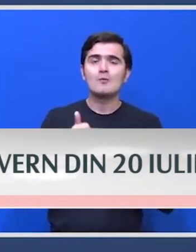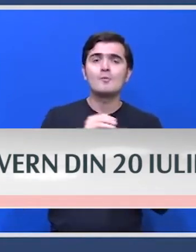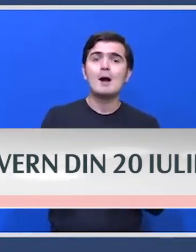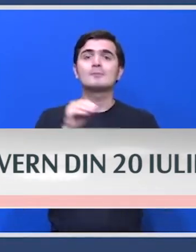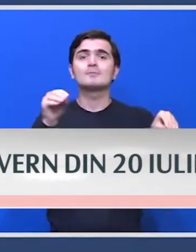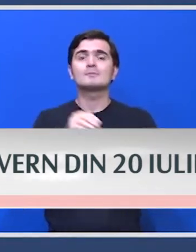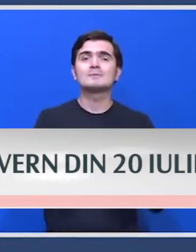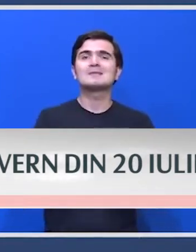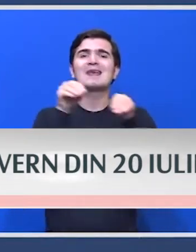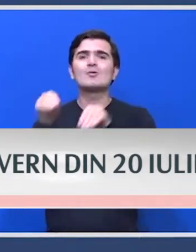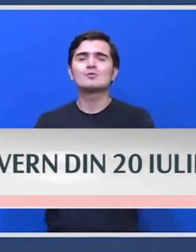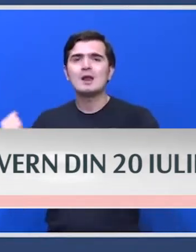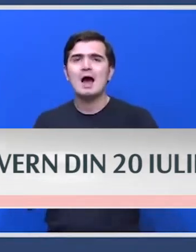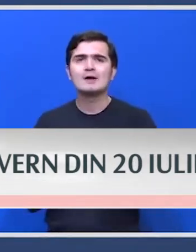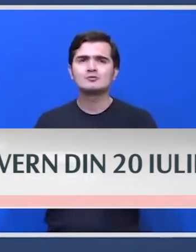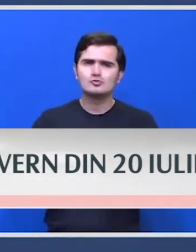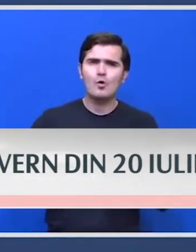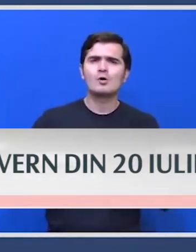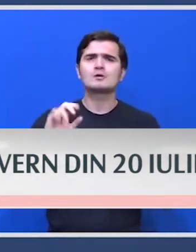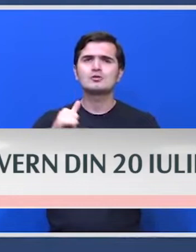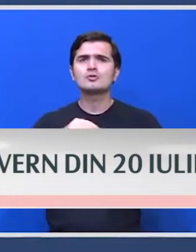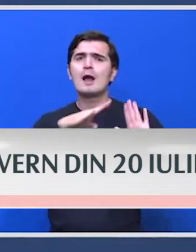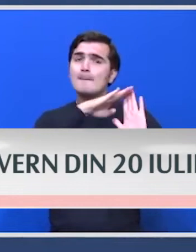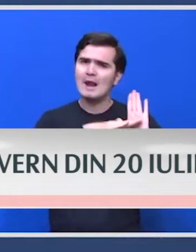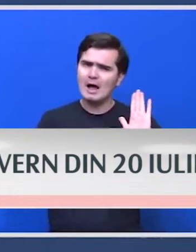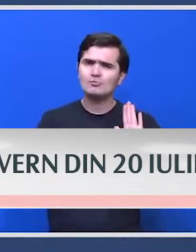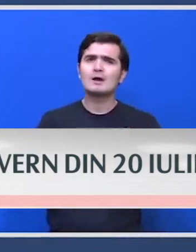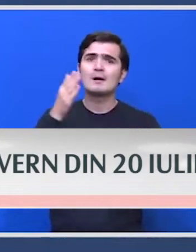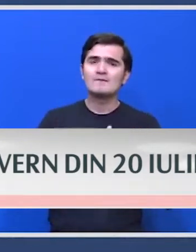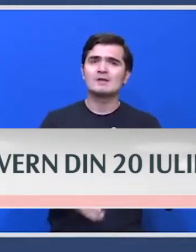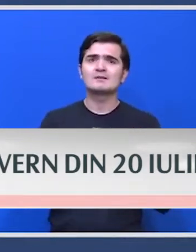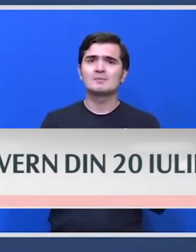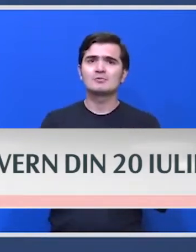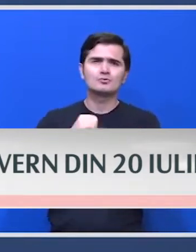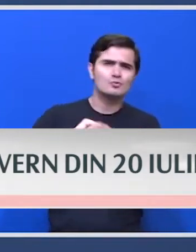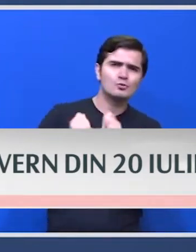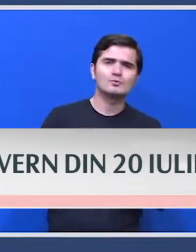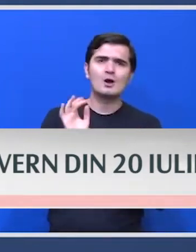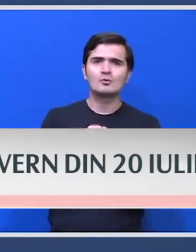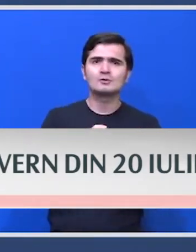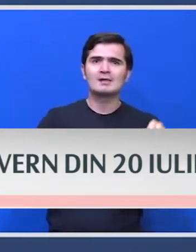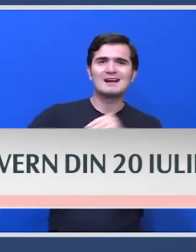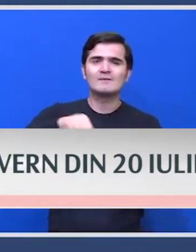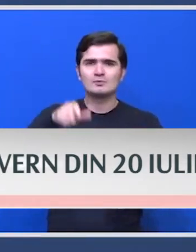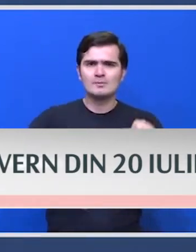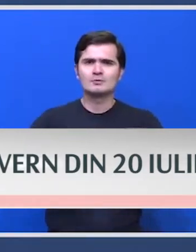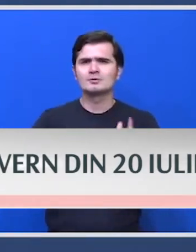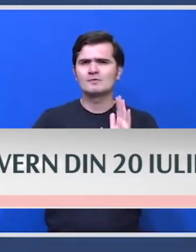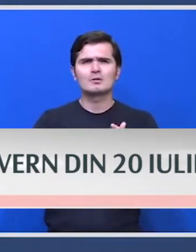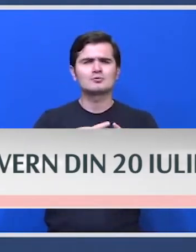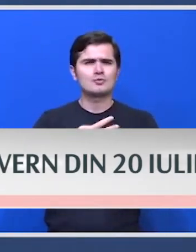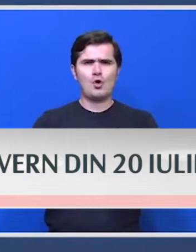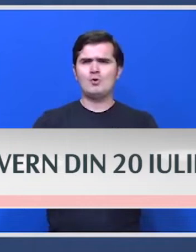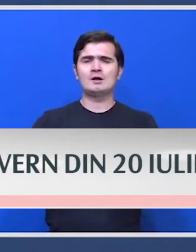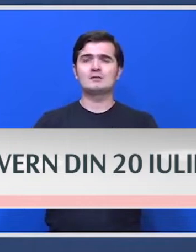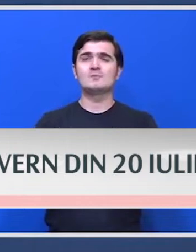și planuri duse la bun sfârșit în lupta împotriva traficului de persoane. Și o să fiu foarte concretă și vreau să vă arăt